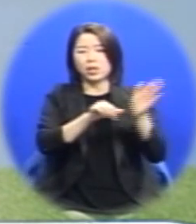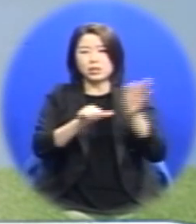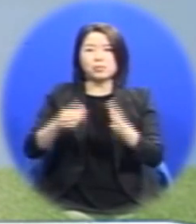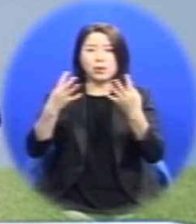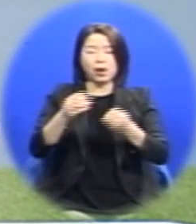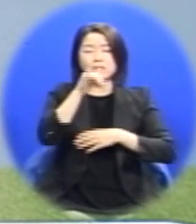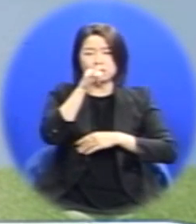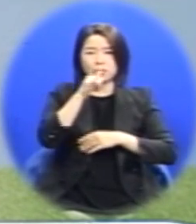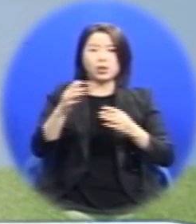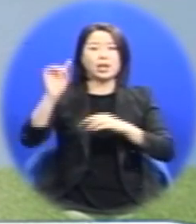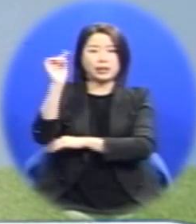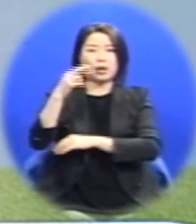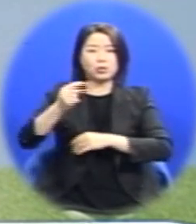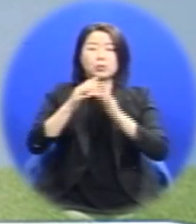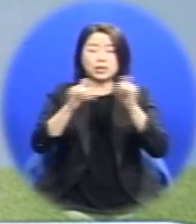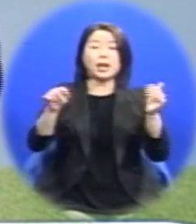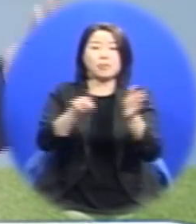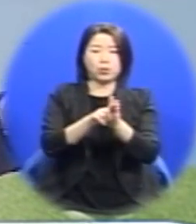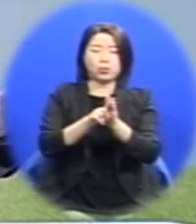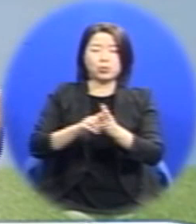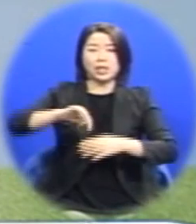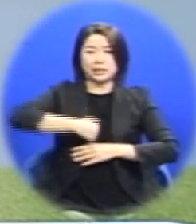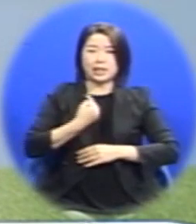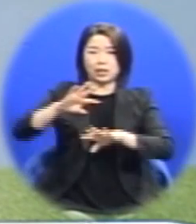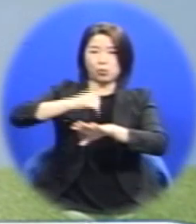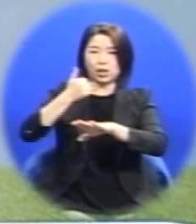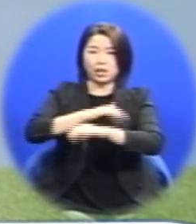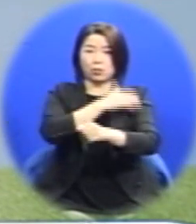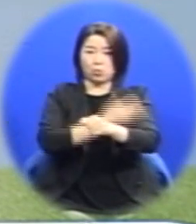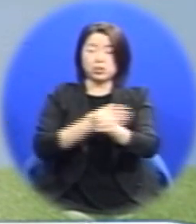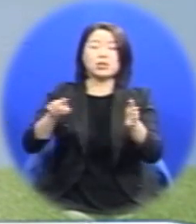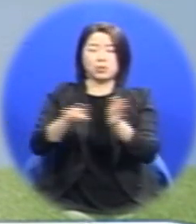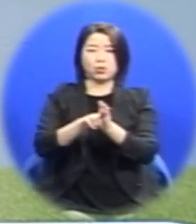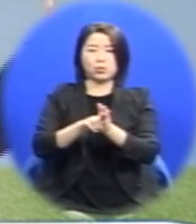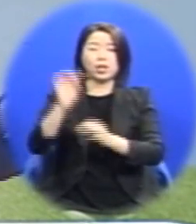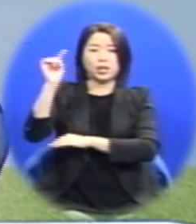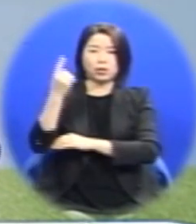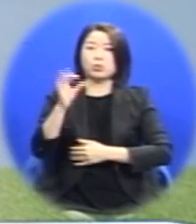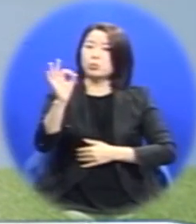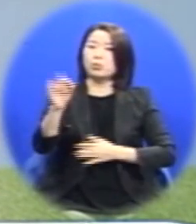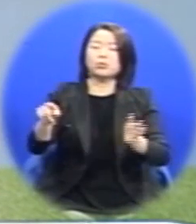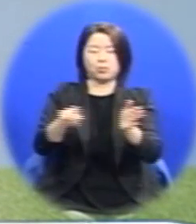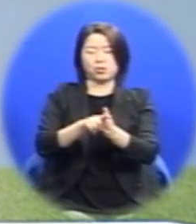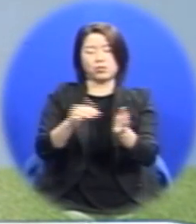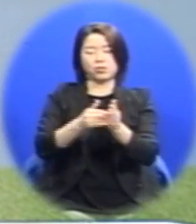다윗도 사람 믿었었고, 다윗도 자기가 왕이라는 권세 믿었었고, 다윗도 돈